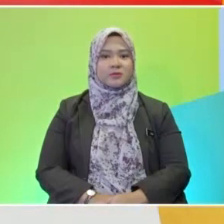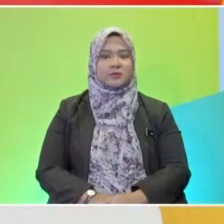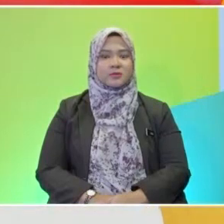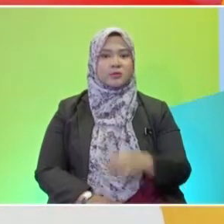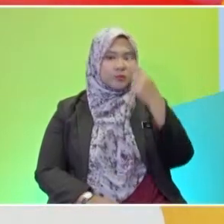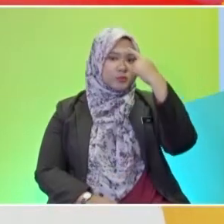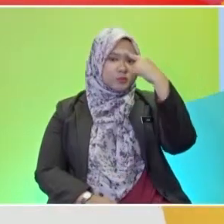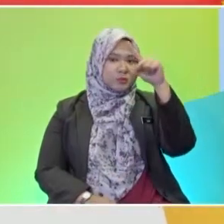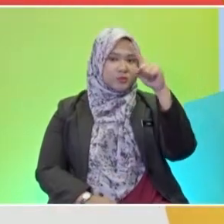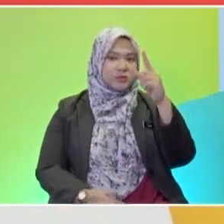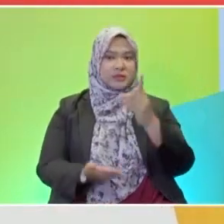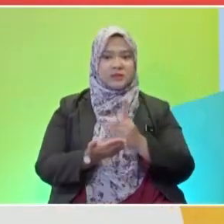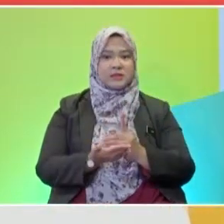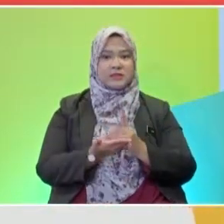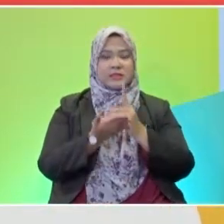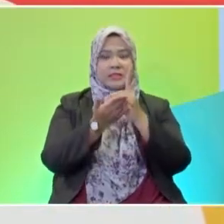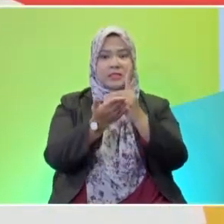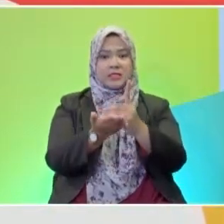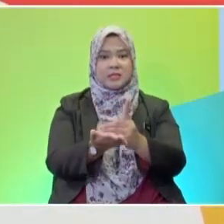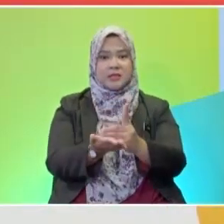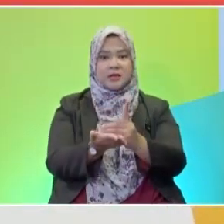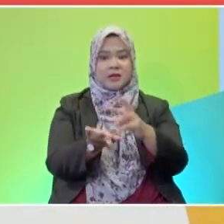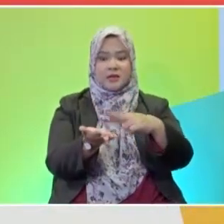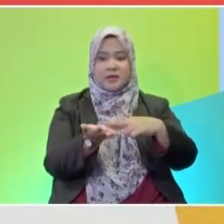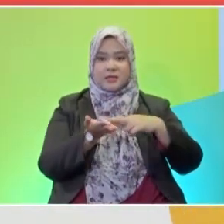dengan makhluk-makhluk yang lain juga